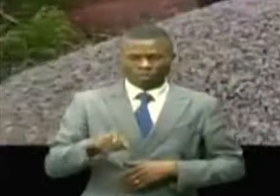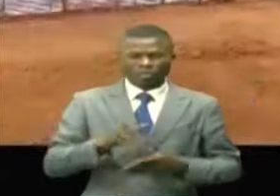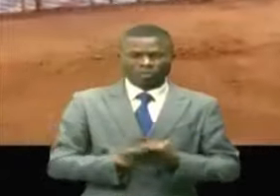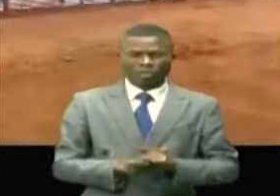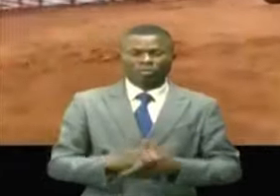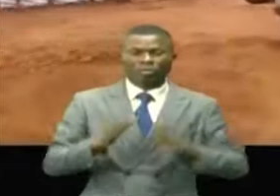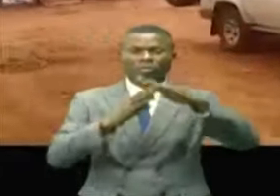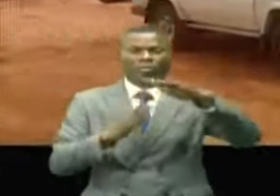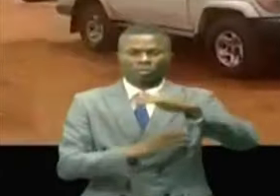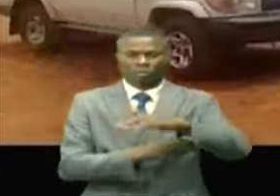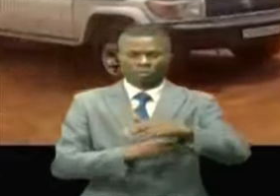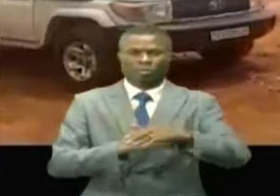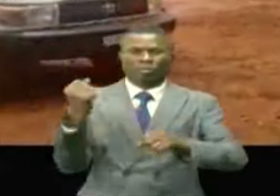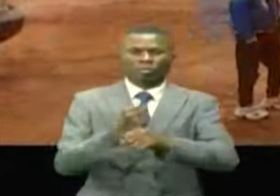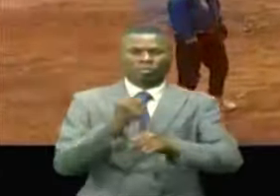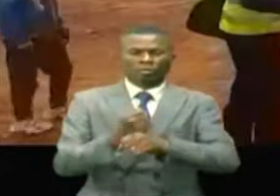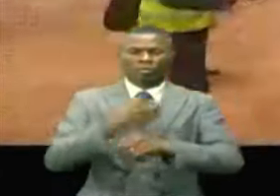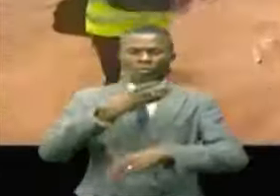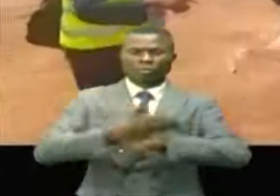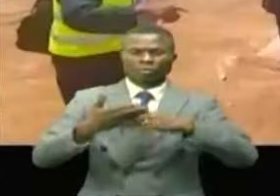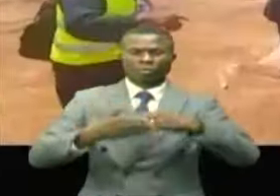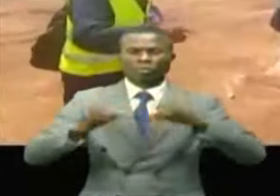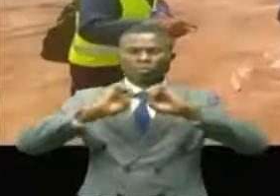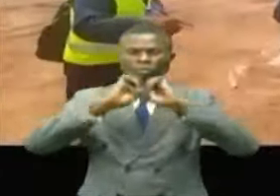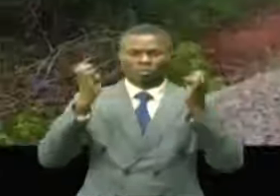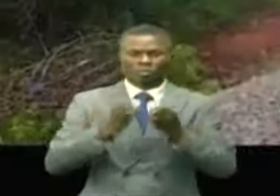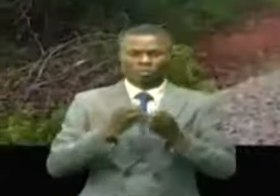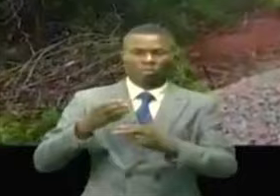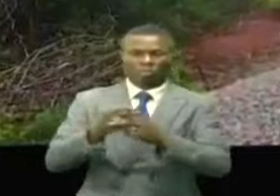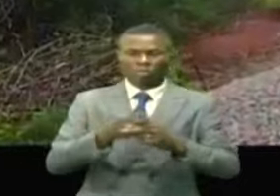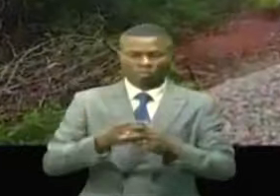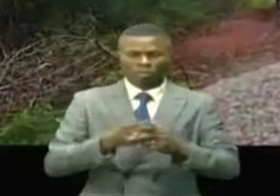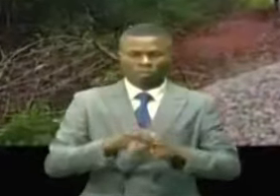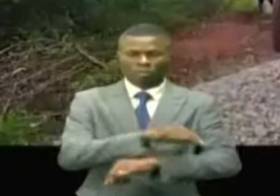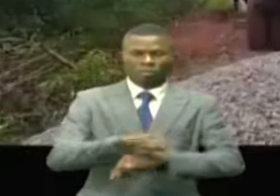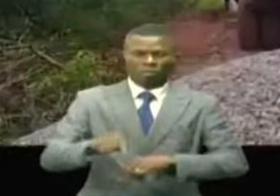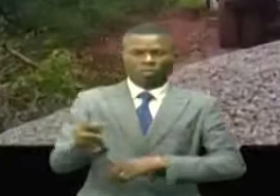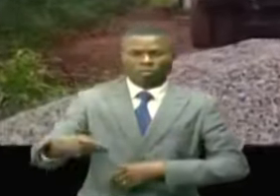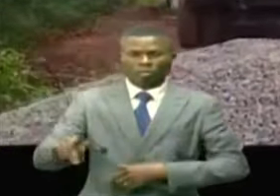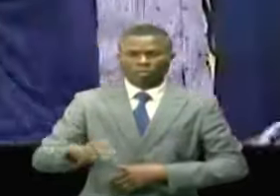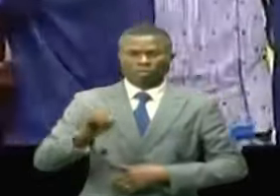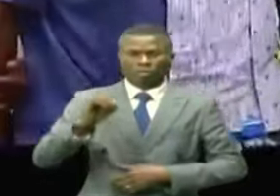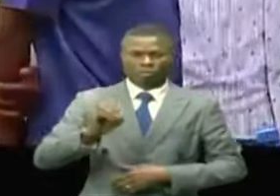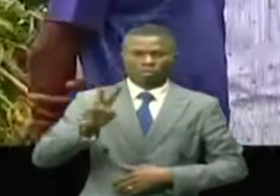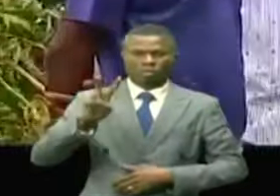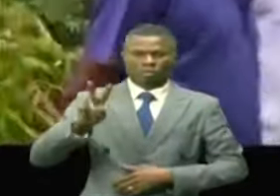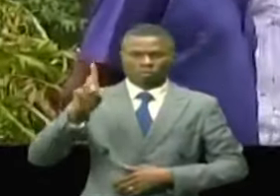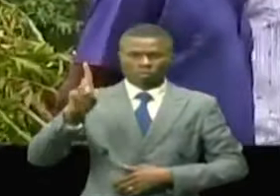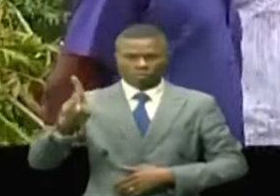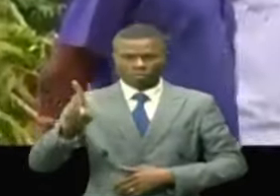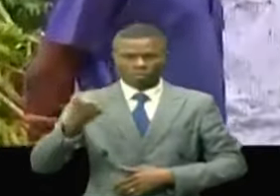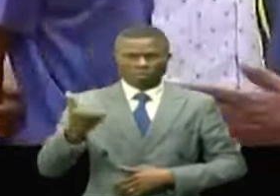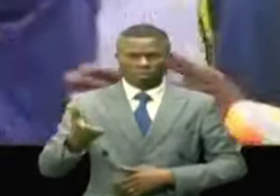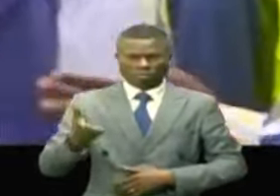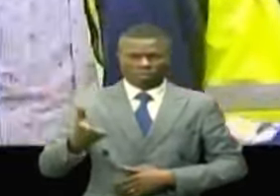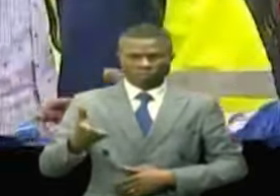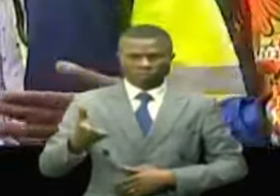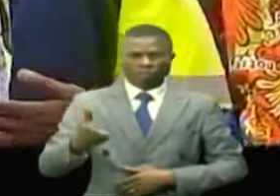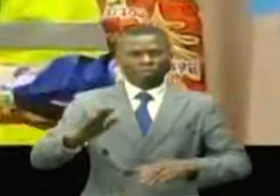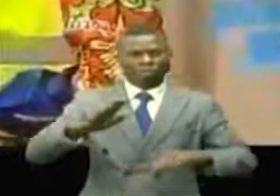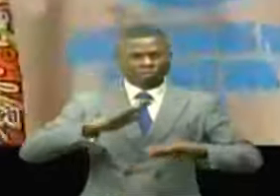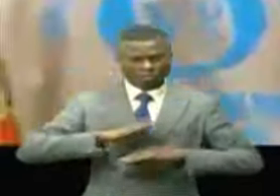exécuté par la société gold constructed sous la supervision de la direction provinciale de l'office de voirie et drainage est à la